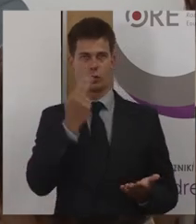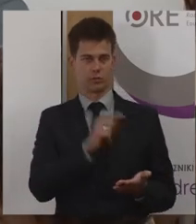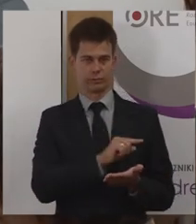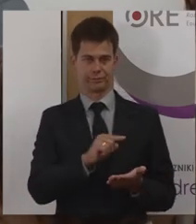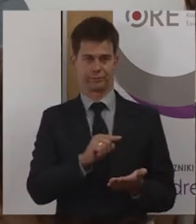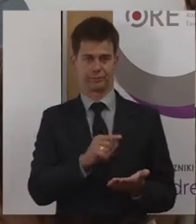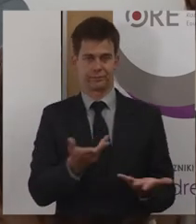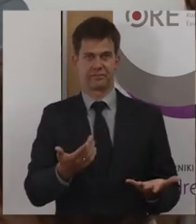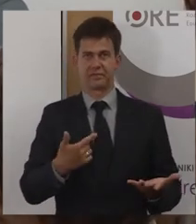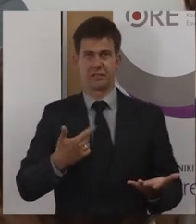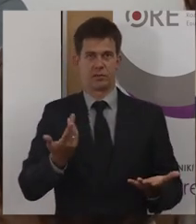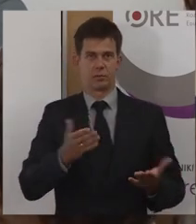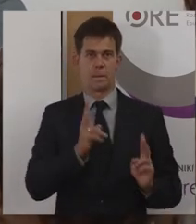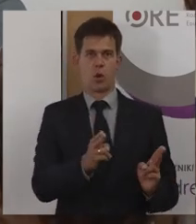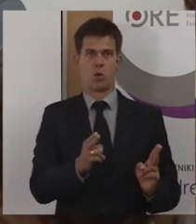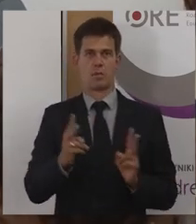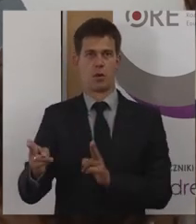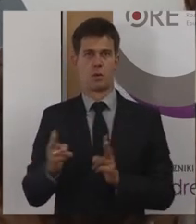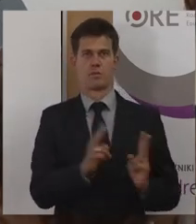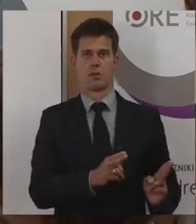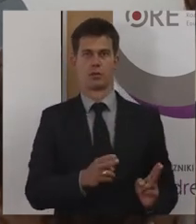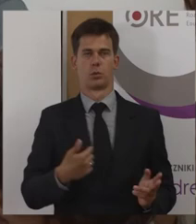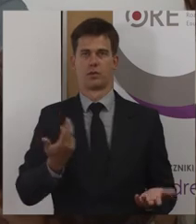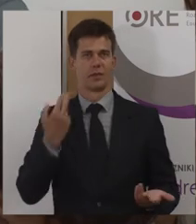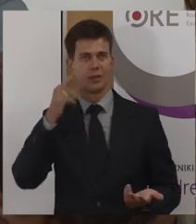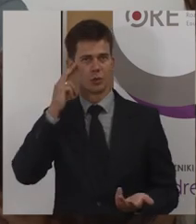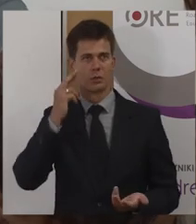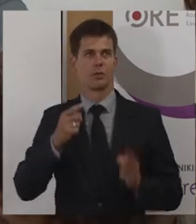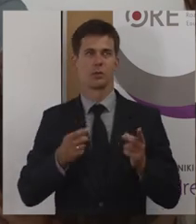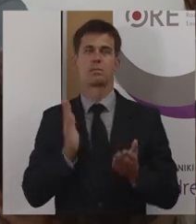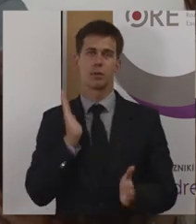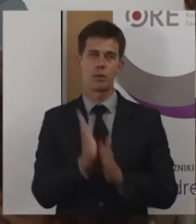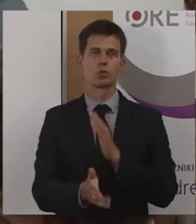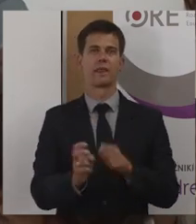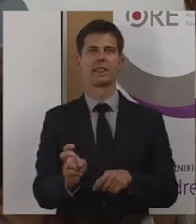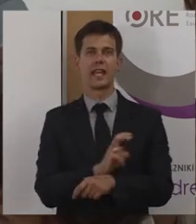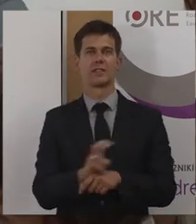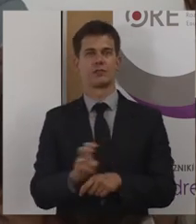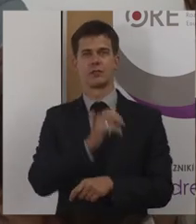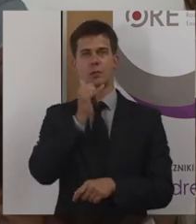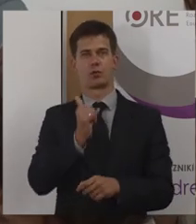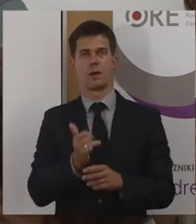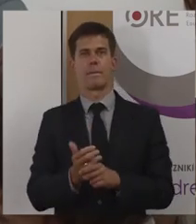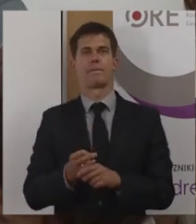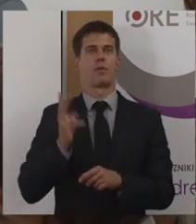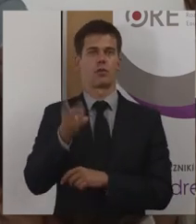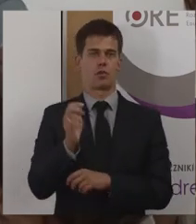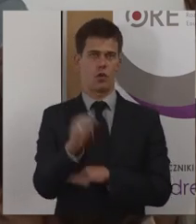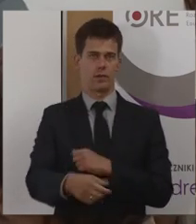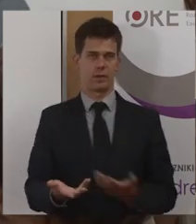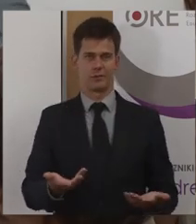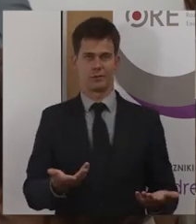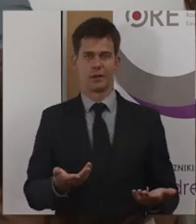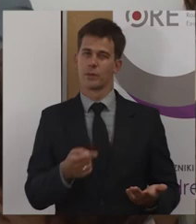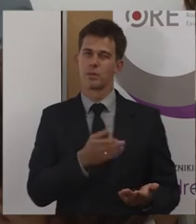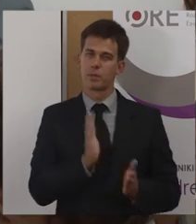prostu widzenia palcami całego obiektu, no to są takie techniczne ograniczenia, których na dzisiaj się nie da przeskoczyć i wiadomo, że